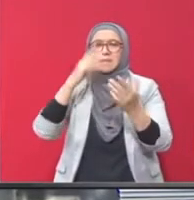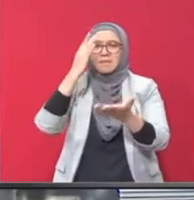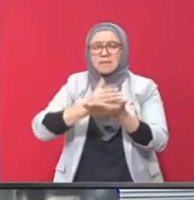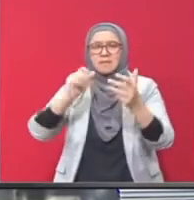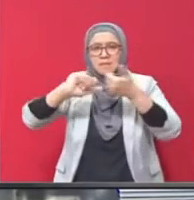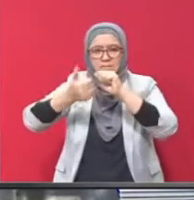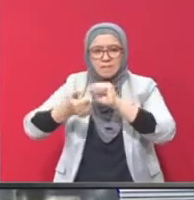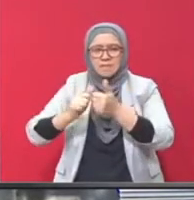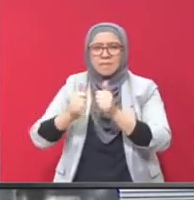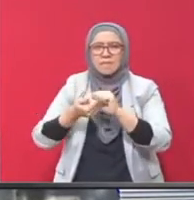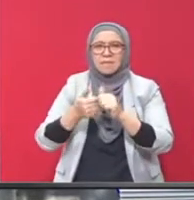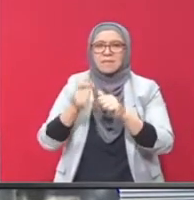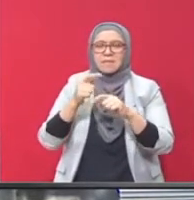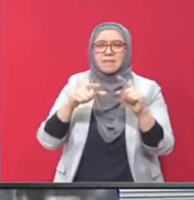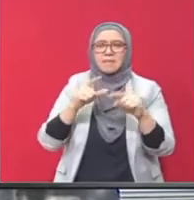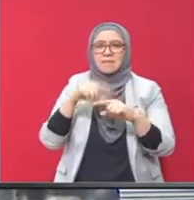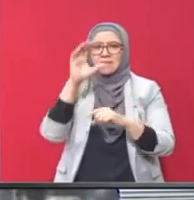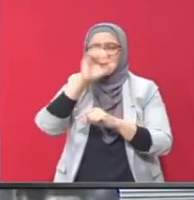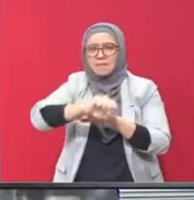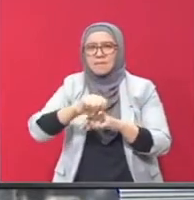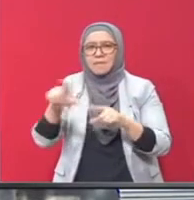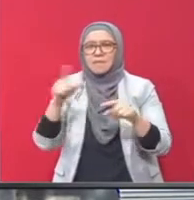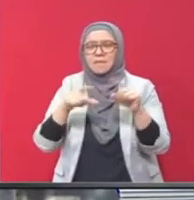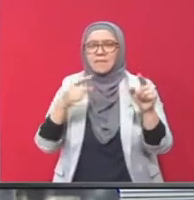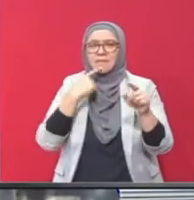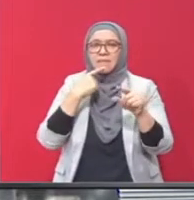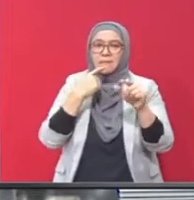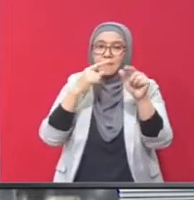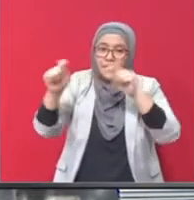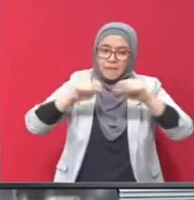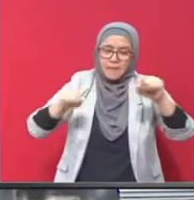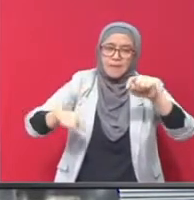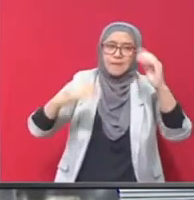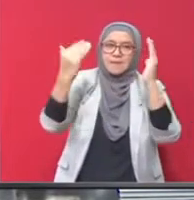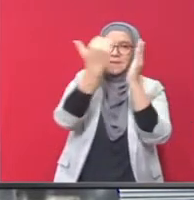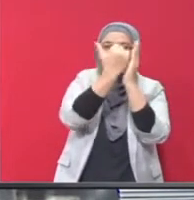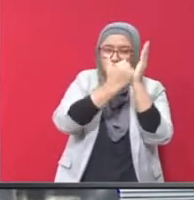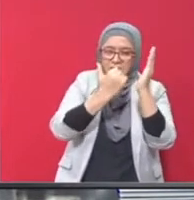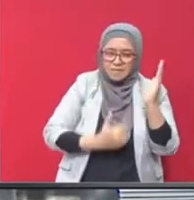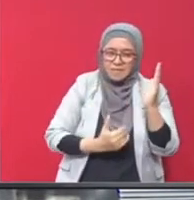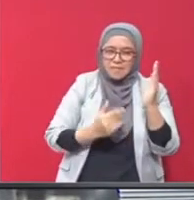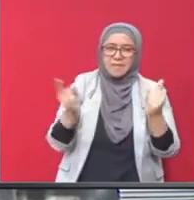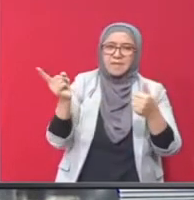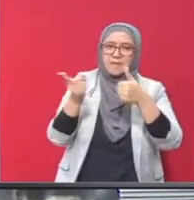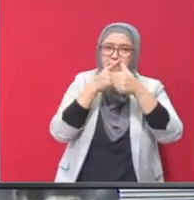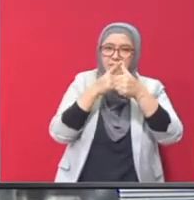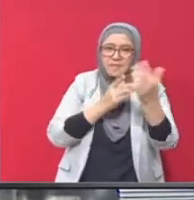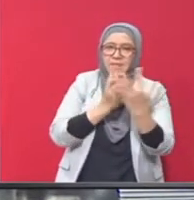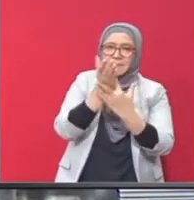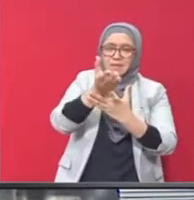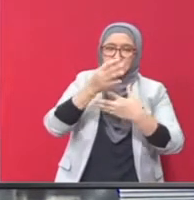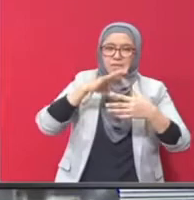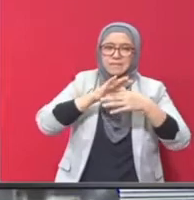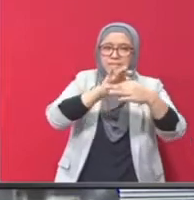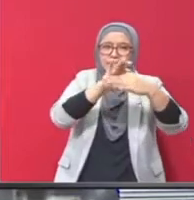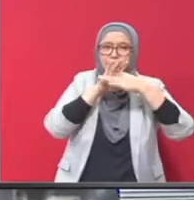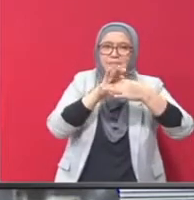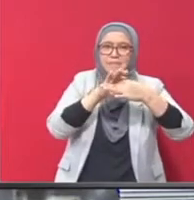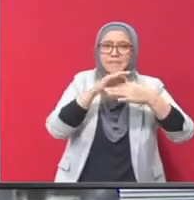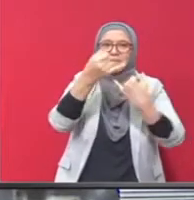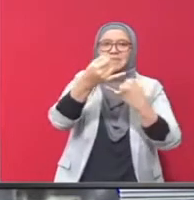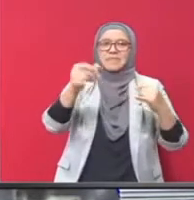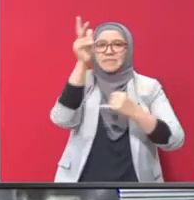semula melalui tindakan-tindakan seperti berikut pertama hanya melalui kolaborasi jabatan kerajaan